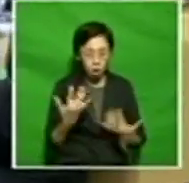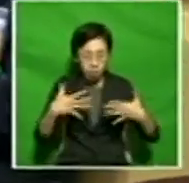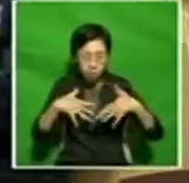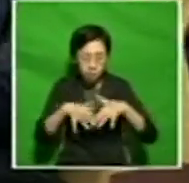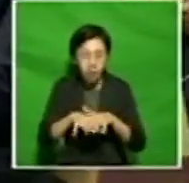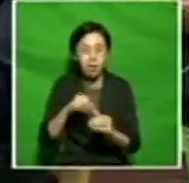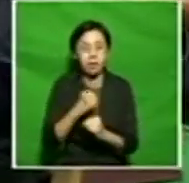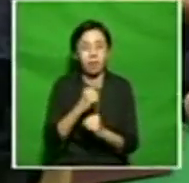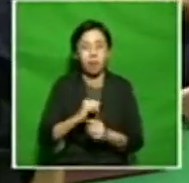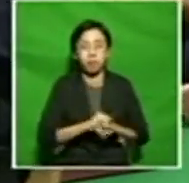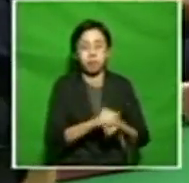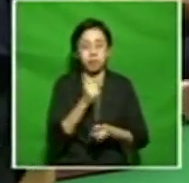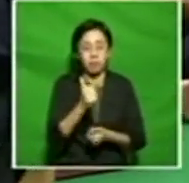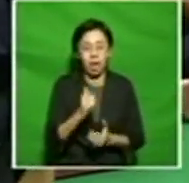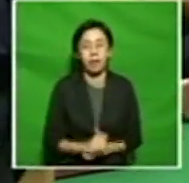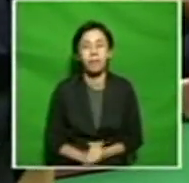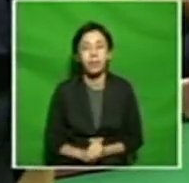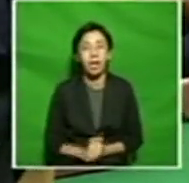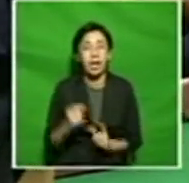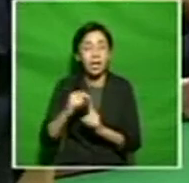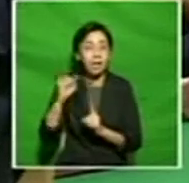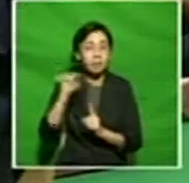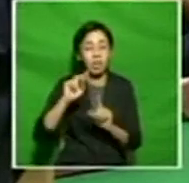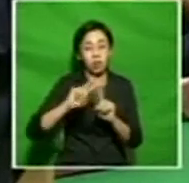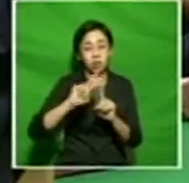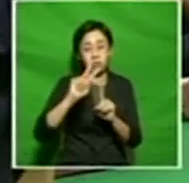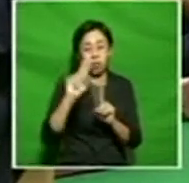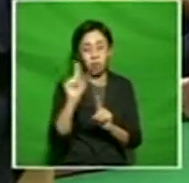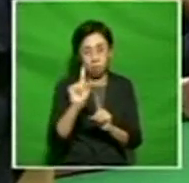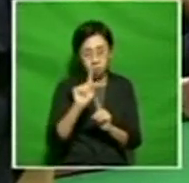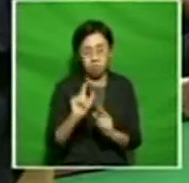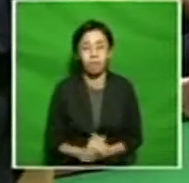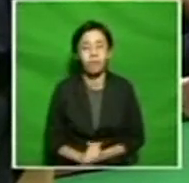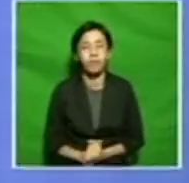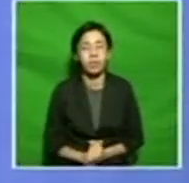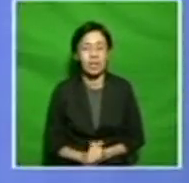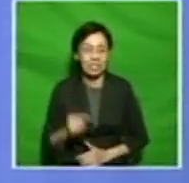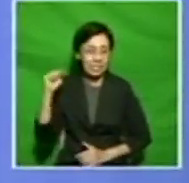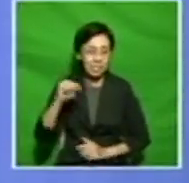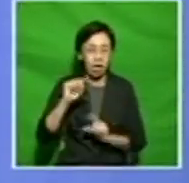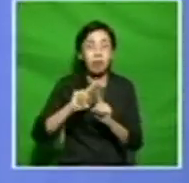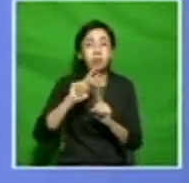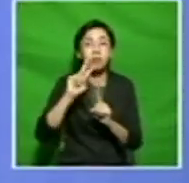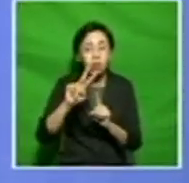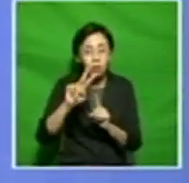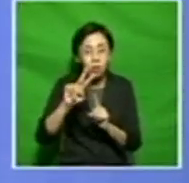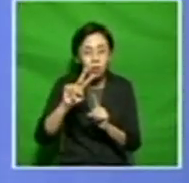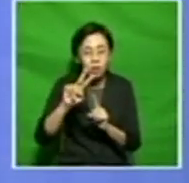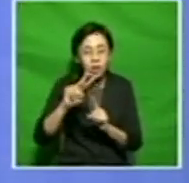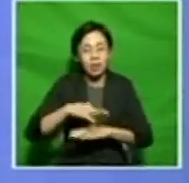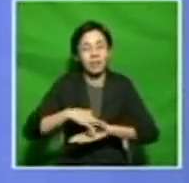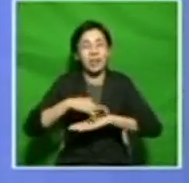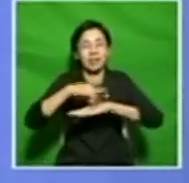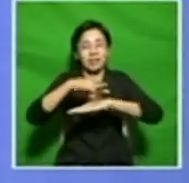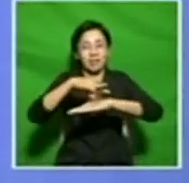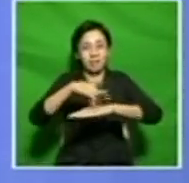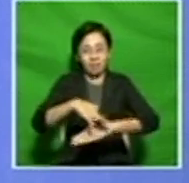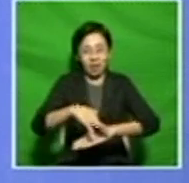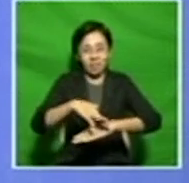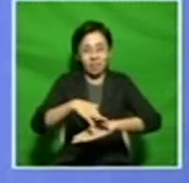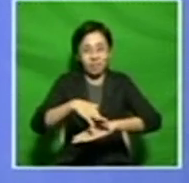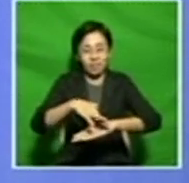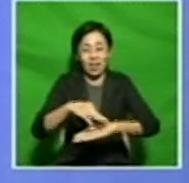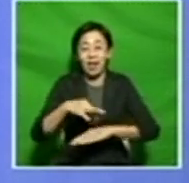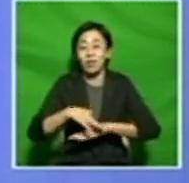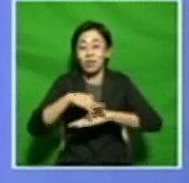คำสั่งฉบับที่สองที่จะออกตามมาก็คือคำสั่งที่เกี่ยวกับการแต่งตั้งผู้รักษ